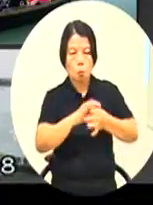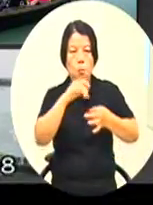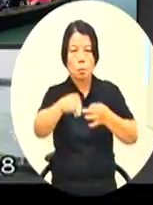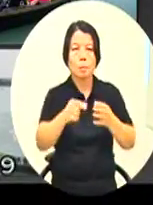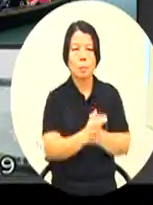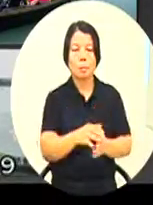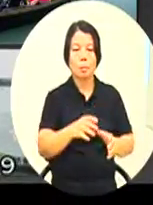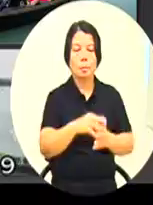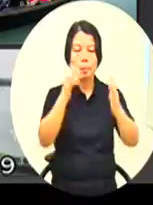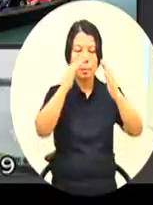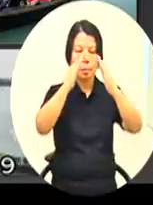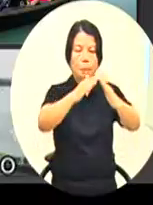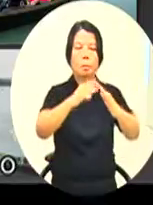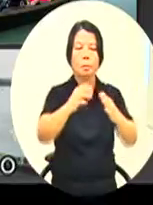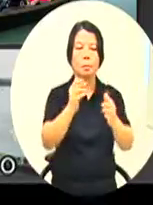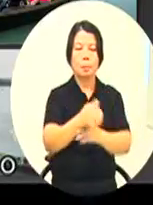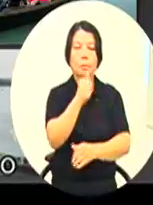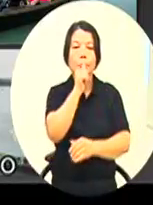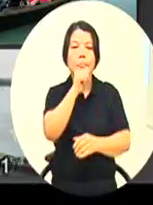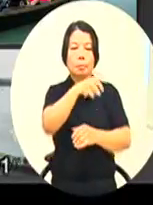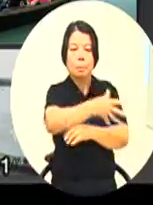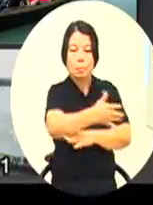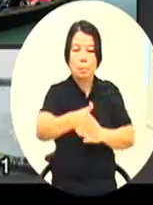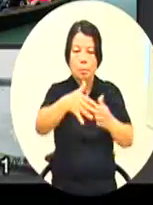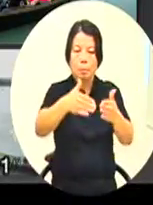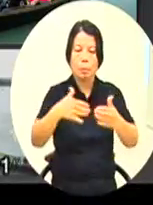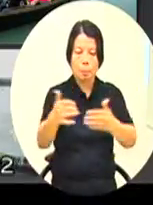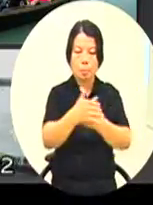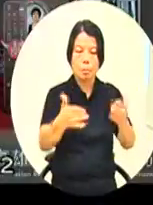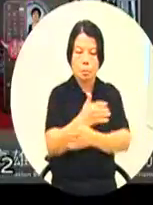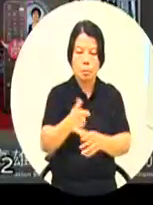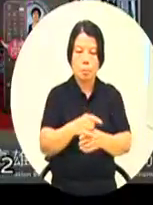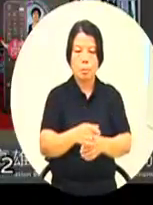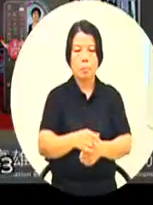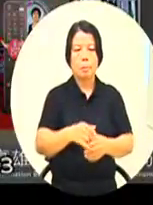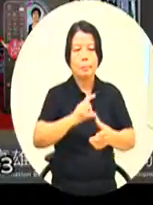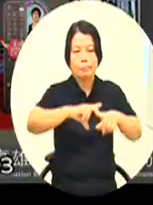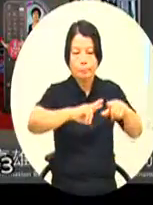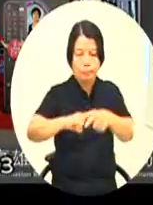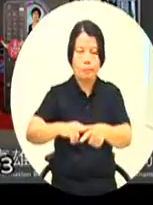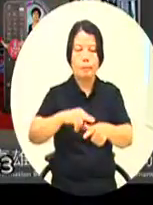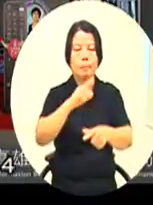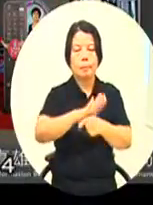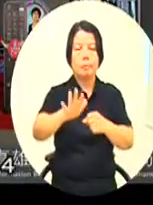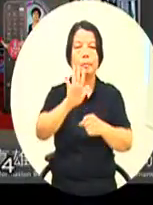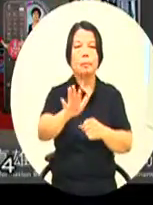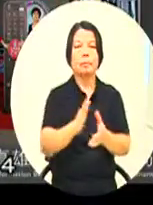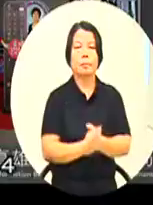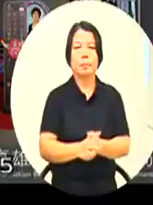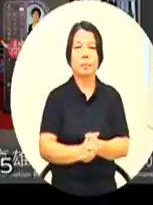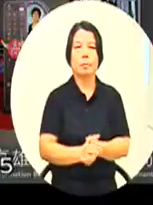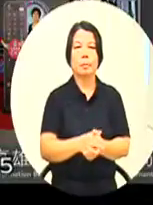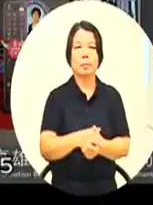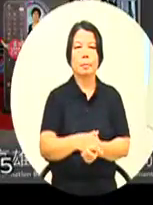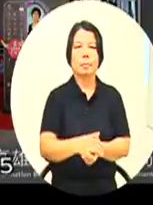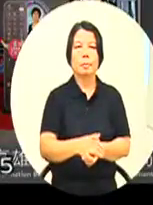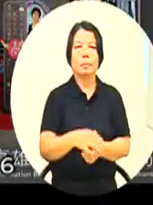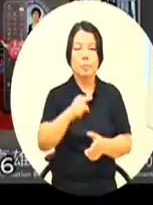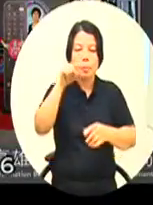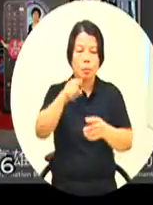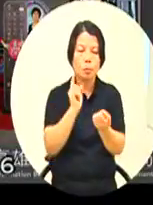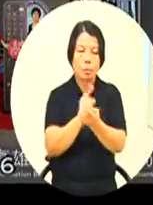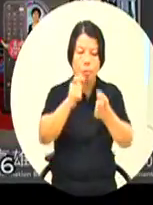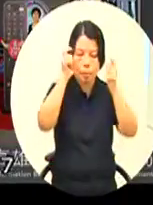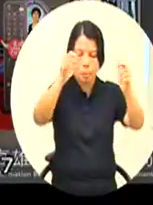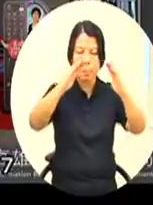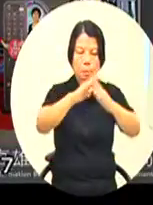的行销。好，我们也透过38条通来充分的行销。下一页。然后好家在高雄呢，则是对我们的多元族